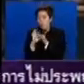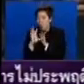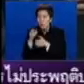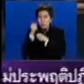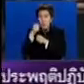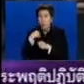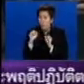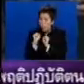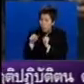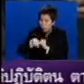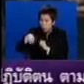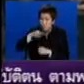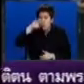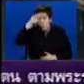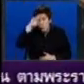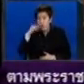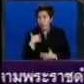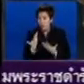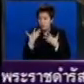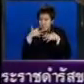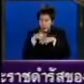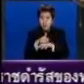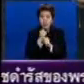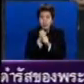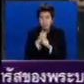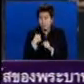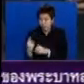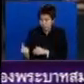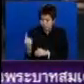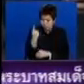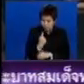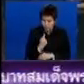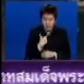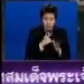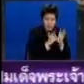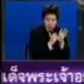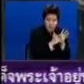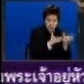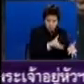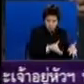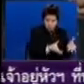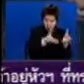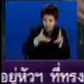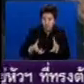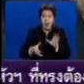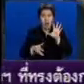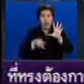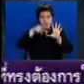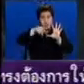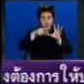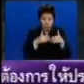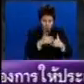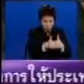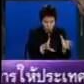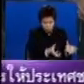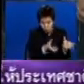ว่าจะมีอาการเจ็บป่วยจึงได้ประสานงานกับกลุ่มผู้ชุมนุมให้ส่งตัวแทนมารับยาสามัญประจำบ้านจำนวน 5,000 ชุดพร้อมทั้งสั่ง